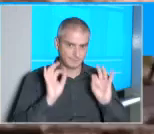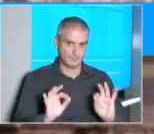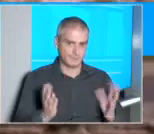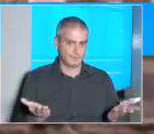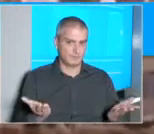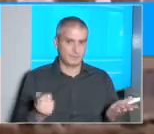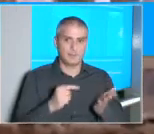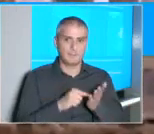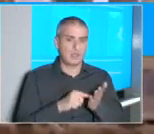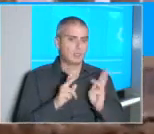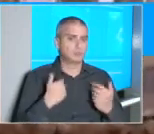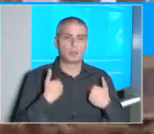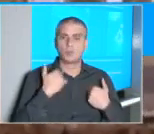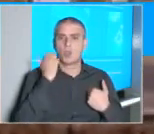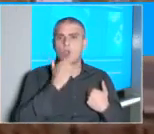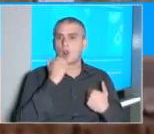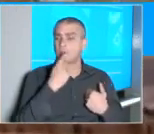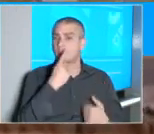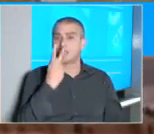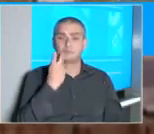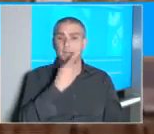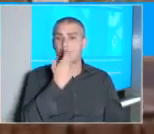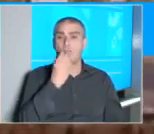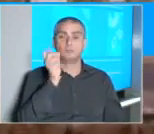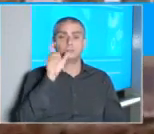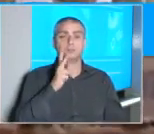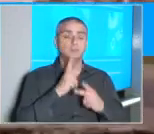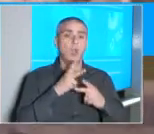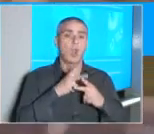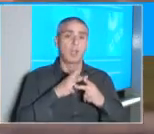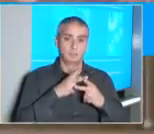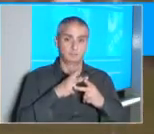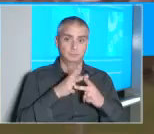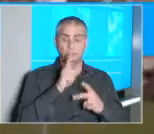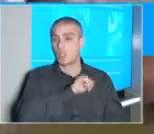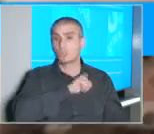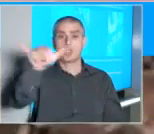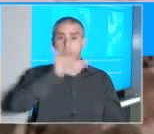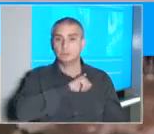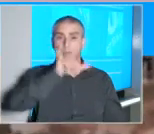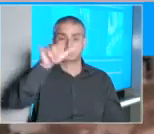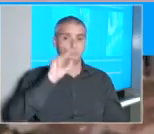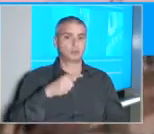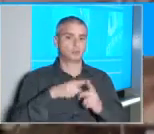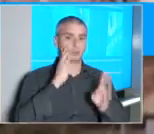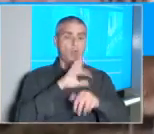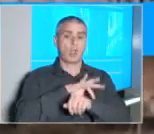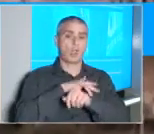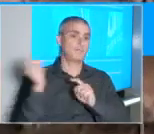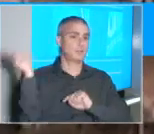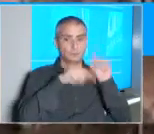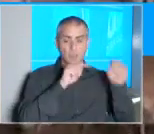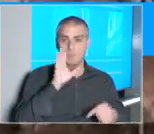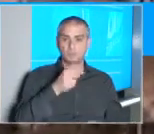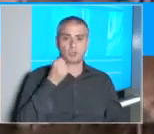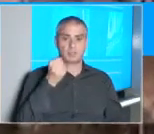משמע, כי יש לנו כל יום בין 120 ל-150 חולים שנוסעים, יש לנו תנועה של רופאים שמגיעים,